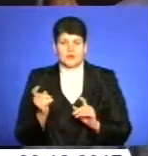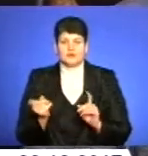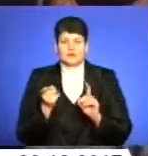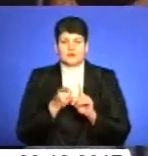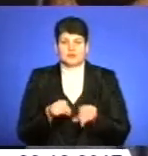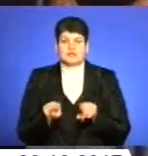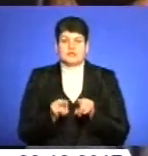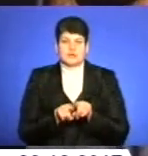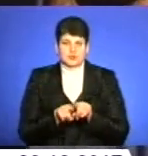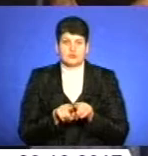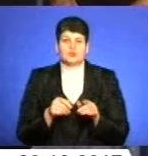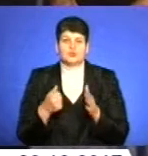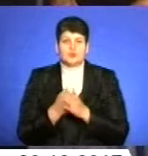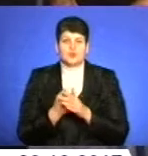само